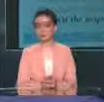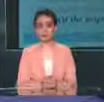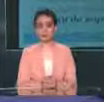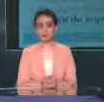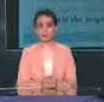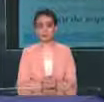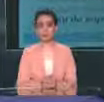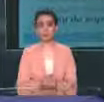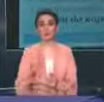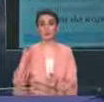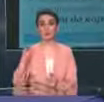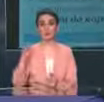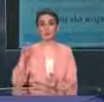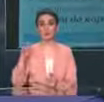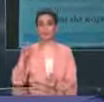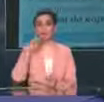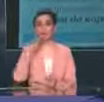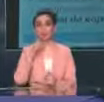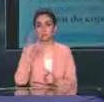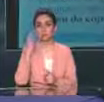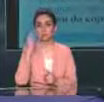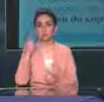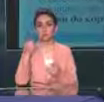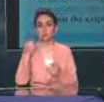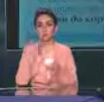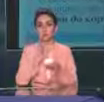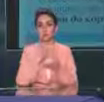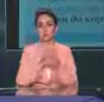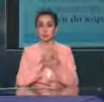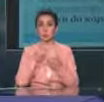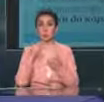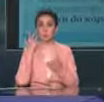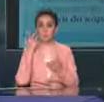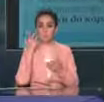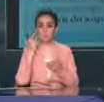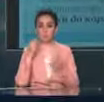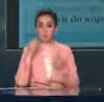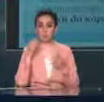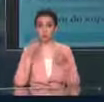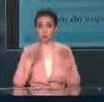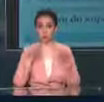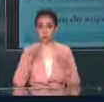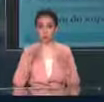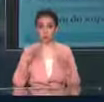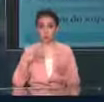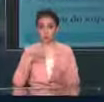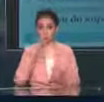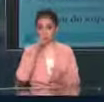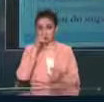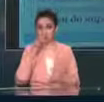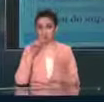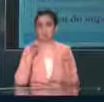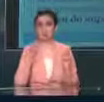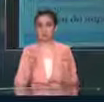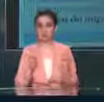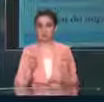фразеологические ошибки пока суть да дело вместо пока суд да дело терпеть не могу сидеть сложив